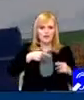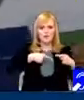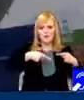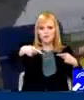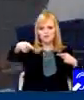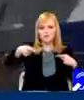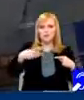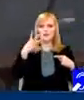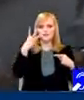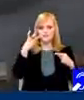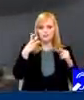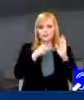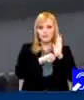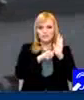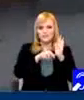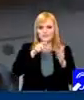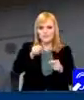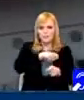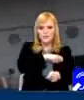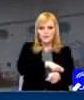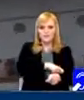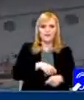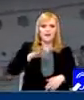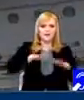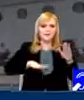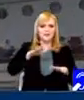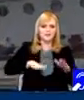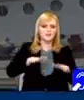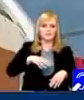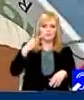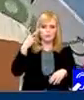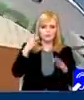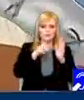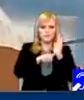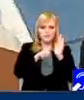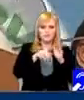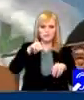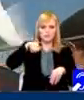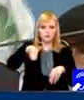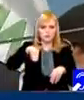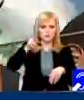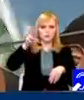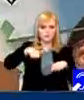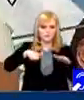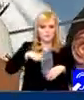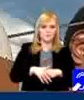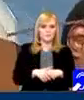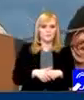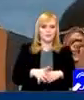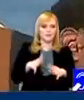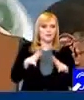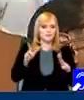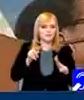de 362 de metri și cântărește 228.000 de tone. On ne sera certainement jamais à bord. Donc